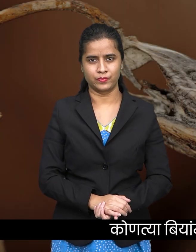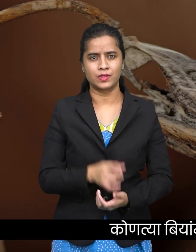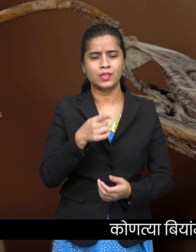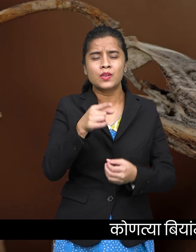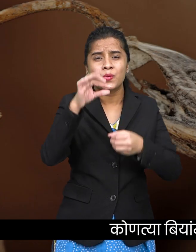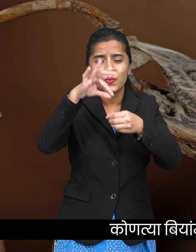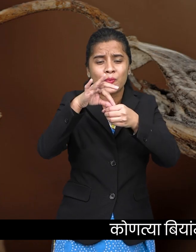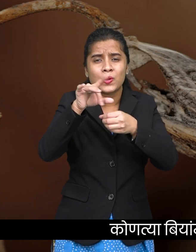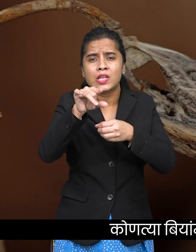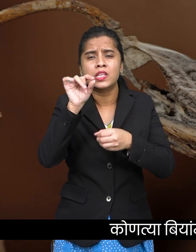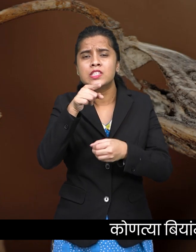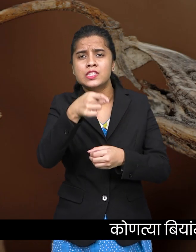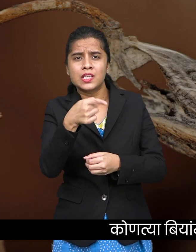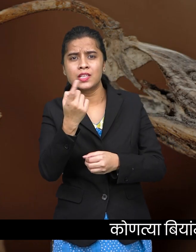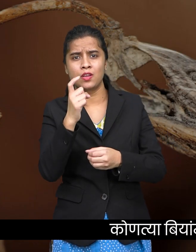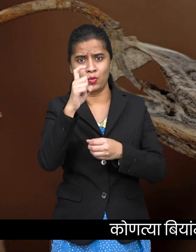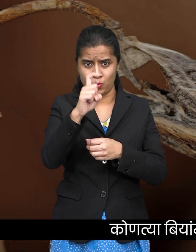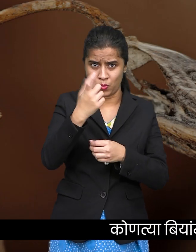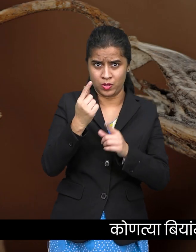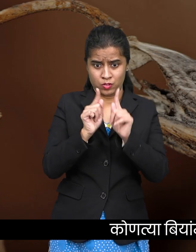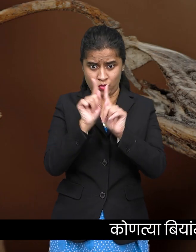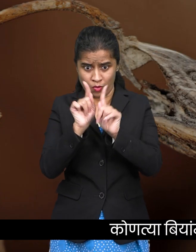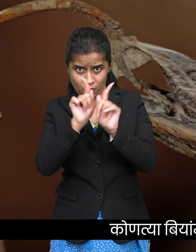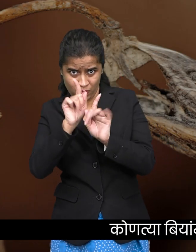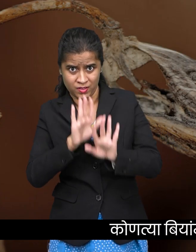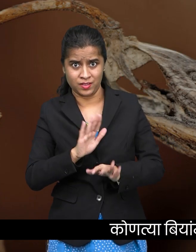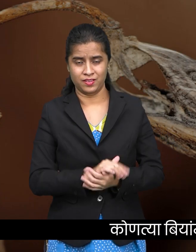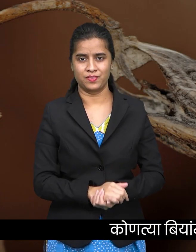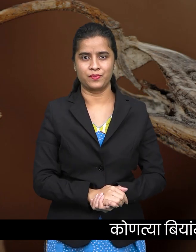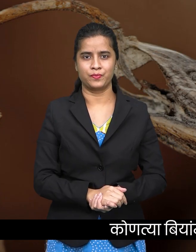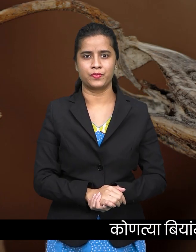कोणत्या बियांमध्ये हुक शिंगे असतात का?